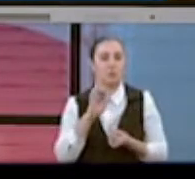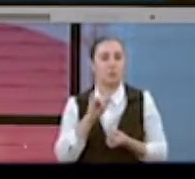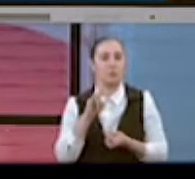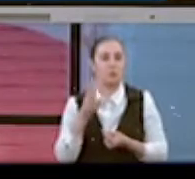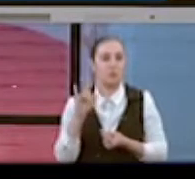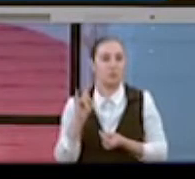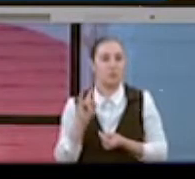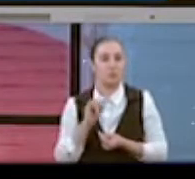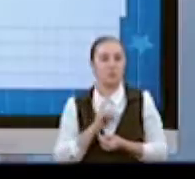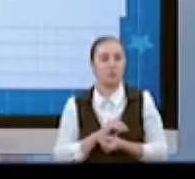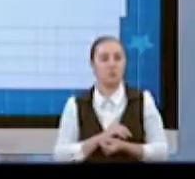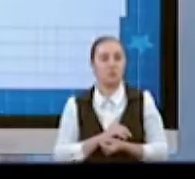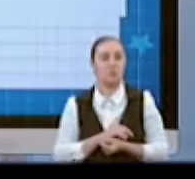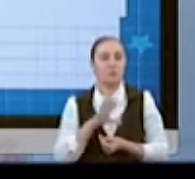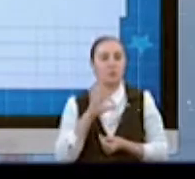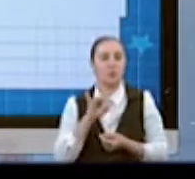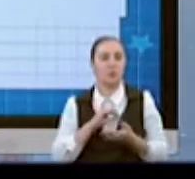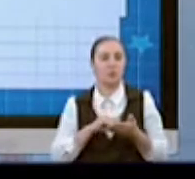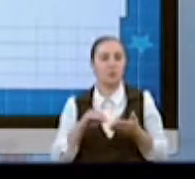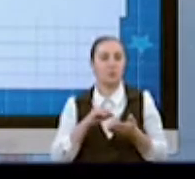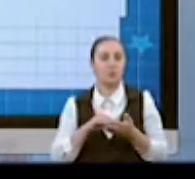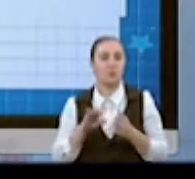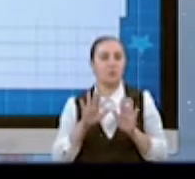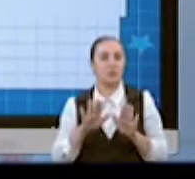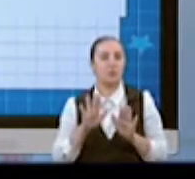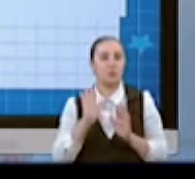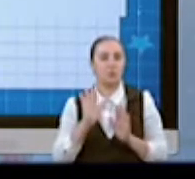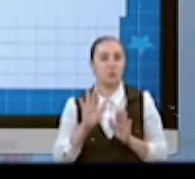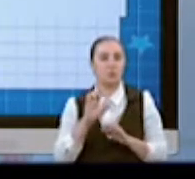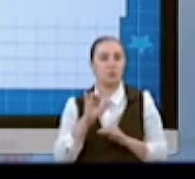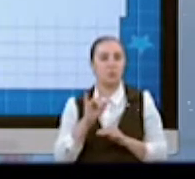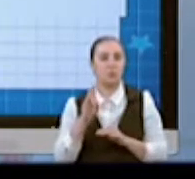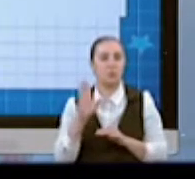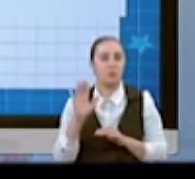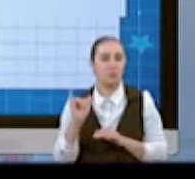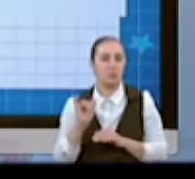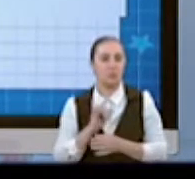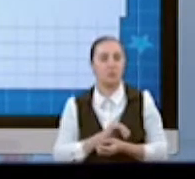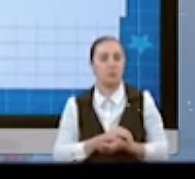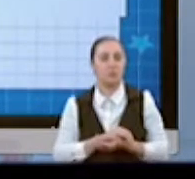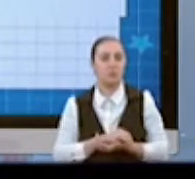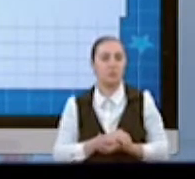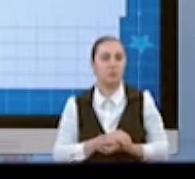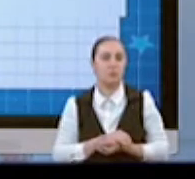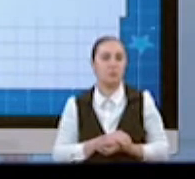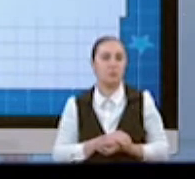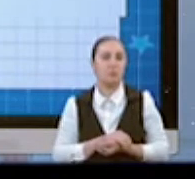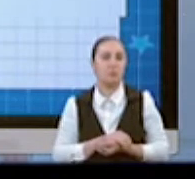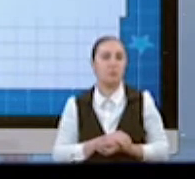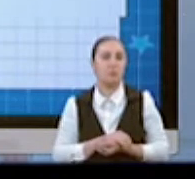букве, и запишите лишь только букву.